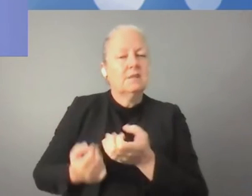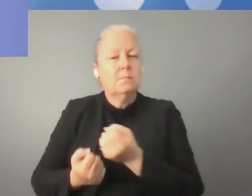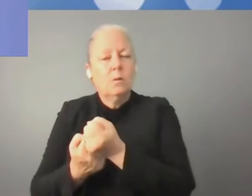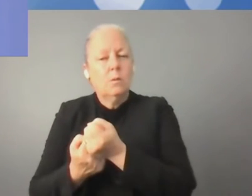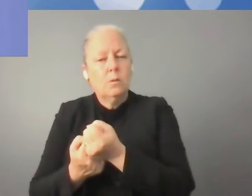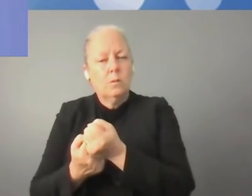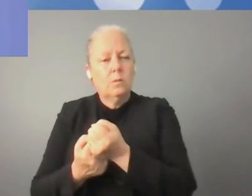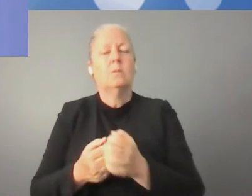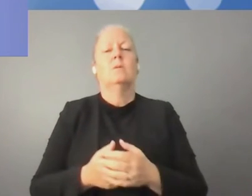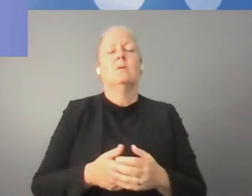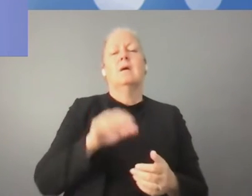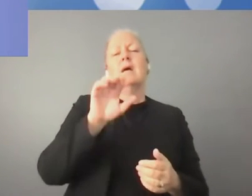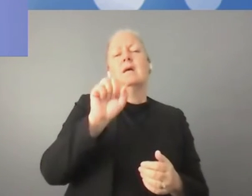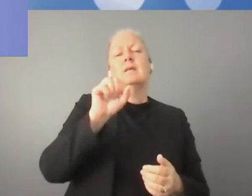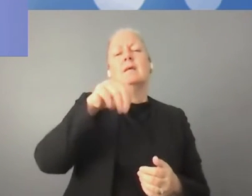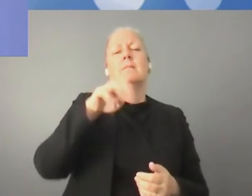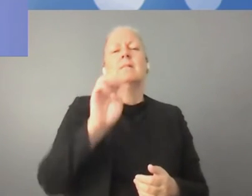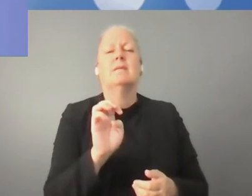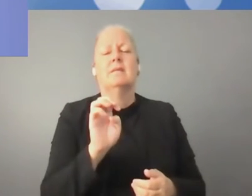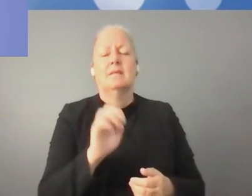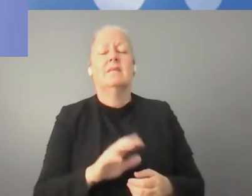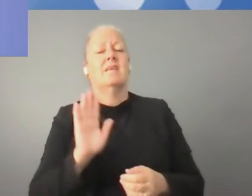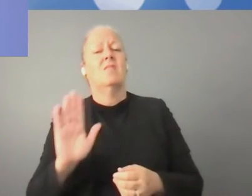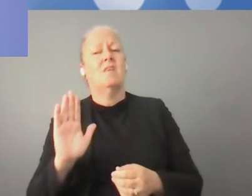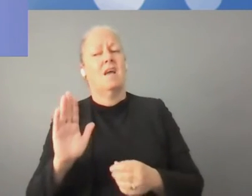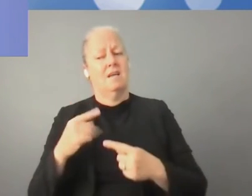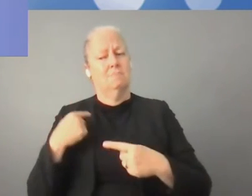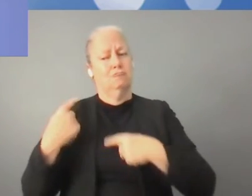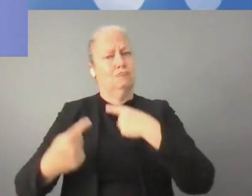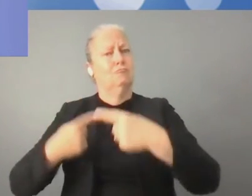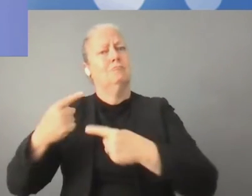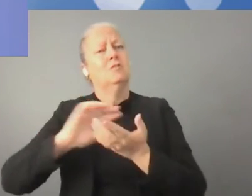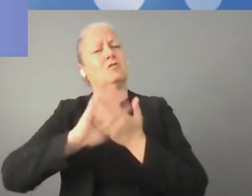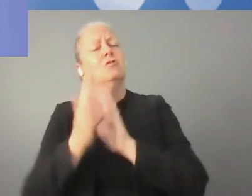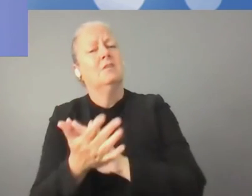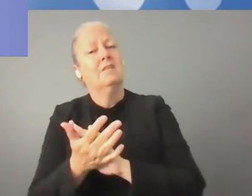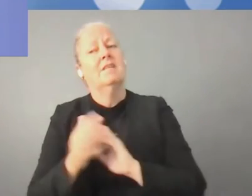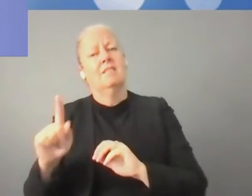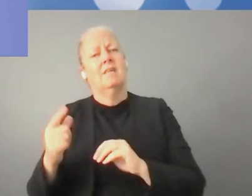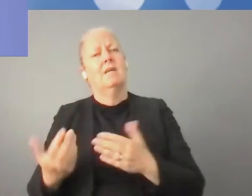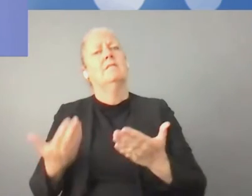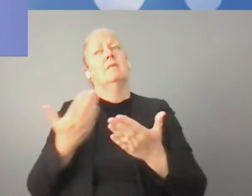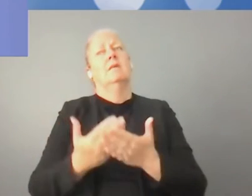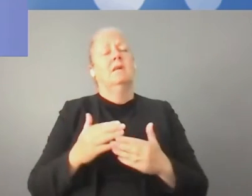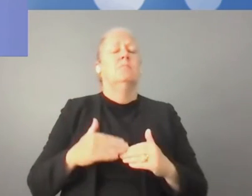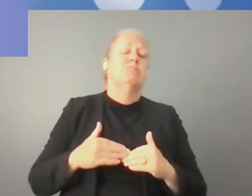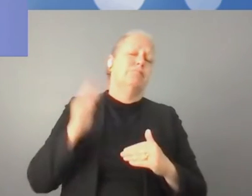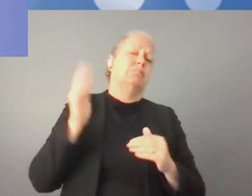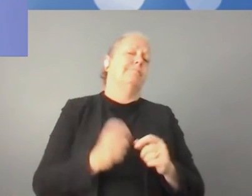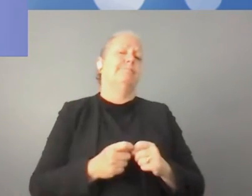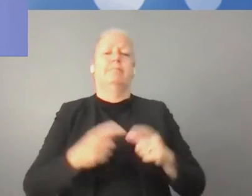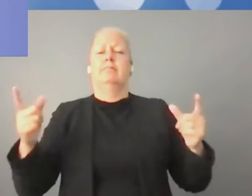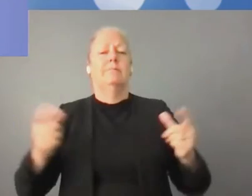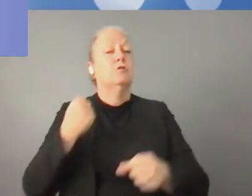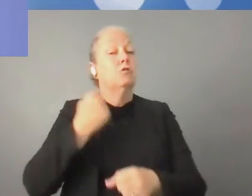для малых и средних предприятий, потому что большинство рабочих мест находятся в этой ткани малых и средних предприятий,